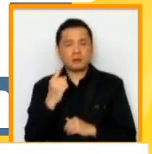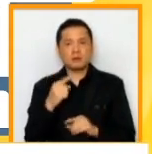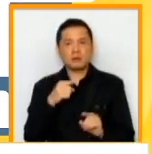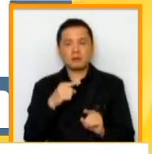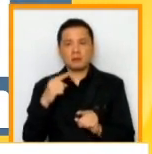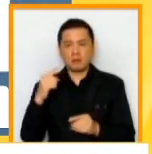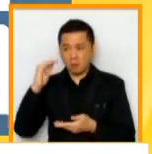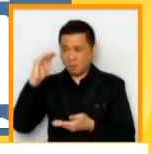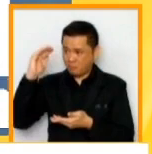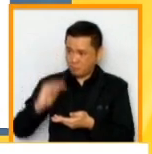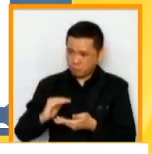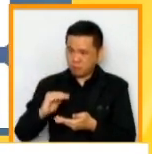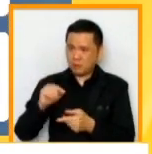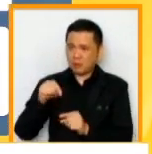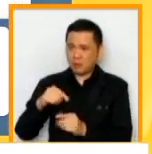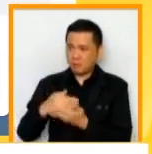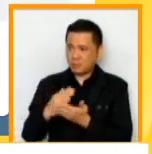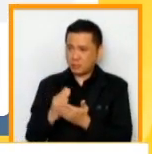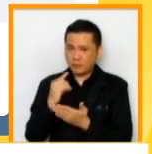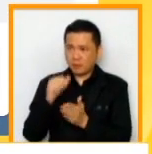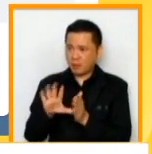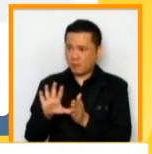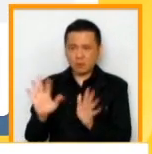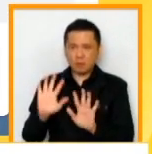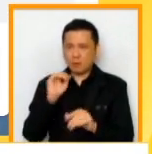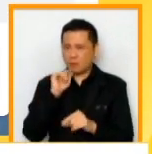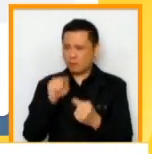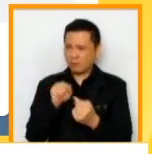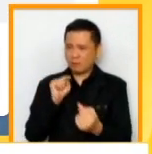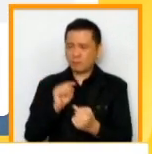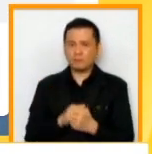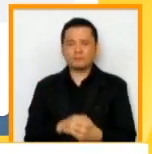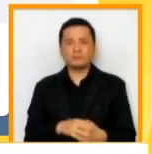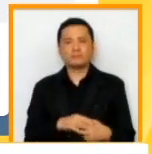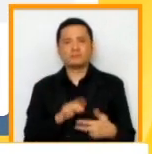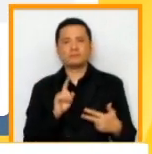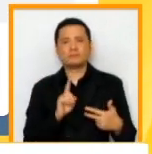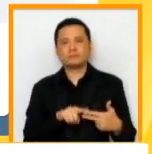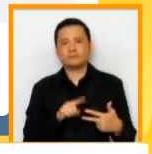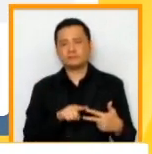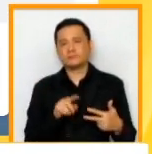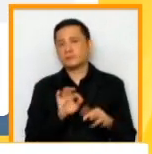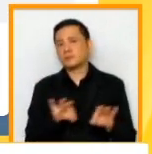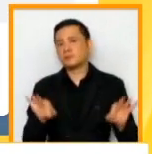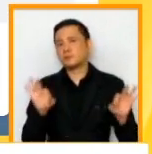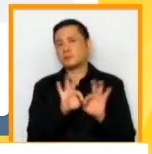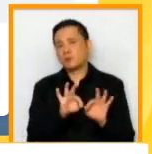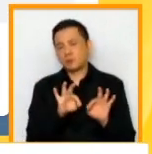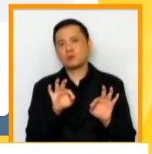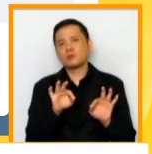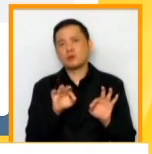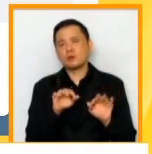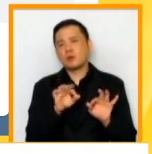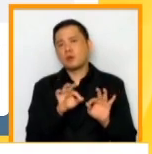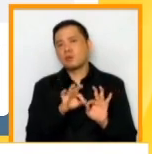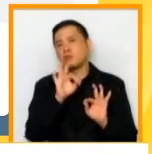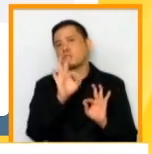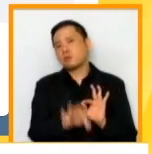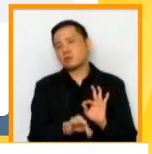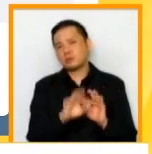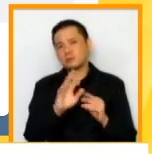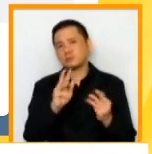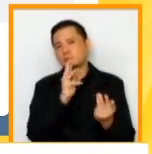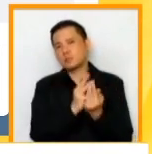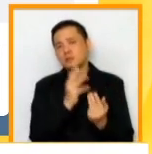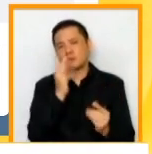COMELEC. Hirit din ni Vin De Varas, kailangan pa ba magbanta? Dapat naman daw talaga mag-extend dahil limitado lang ang nakapagparehistro